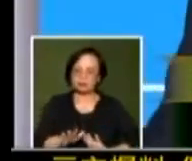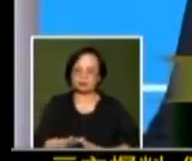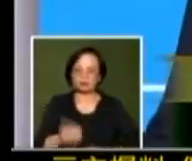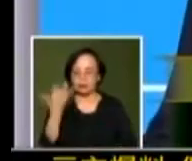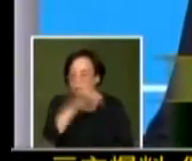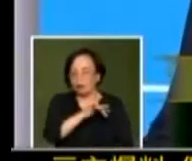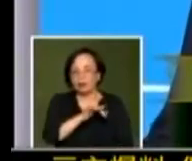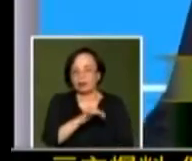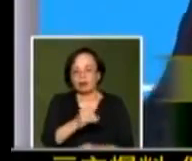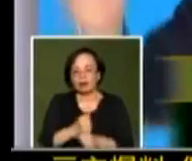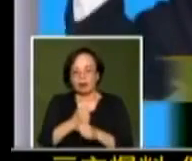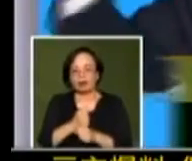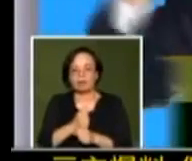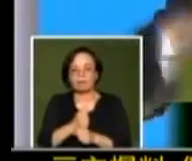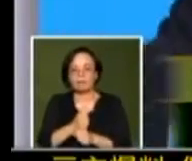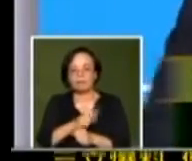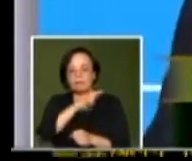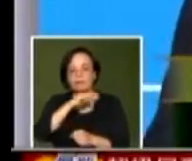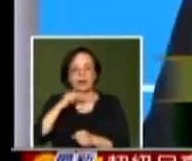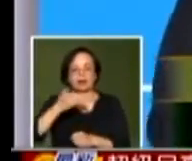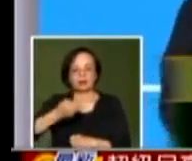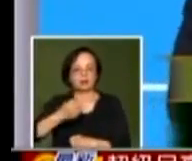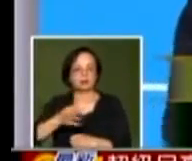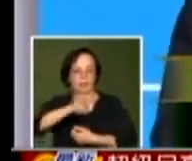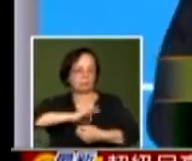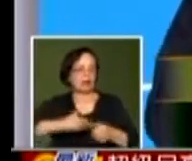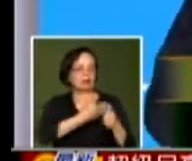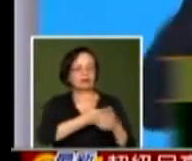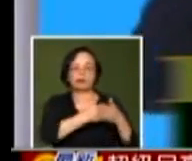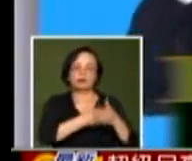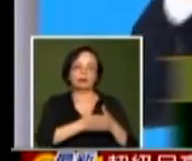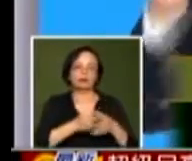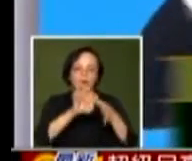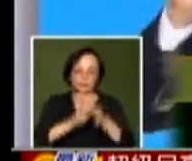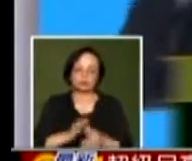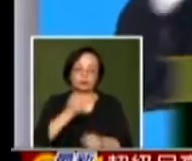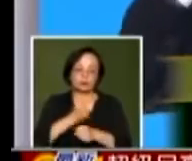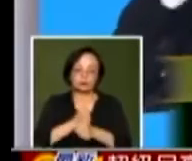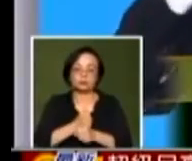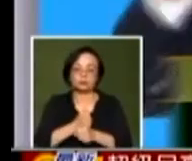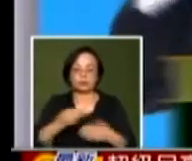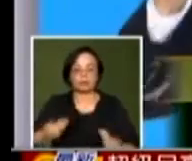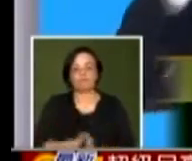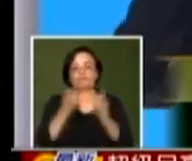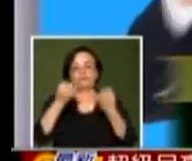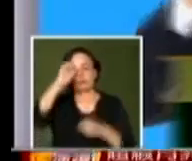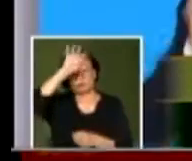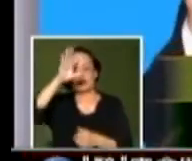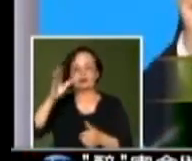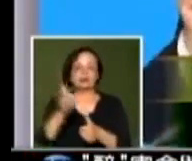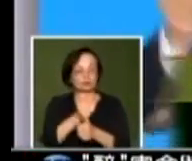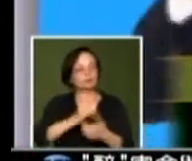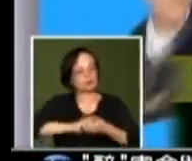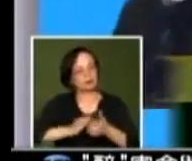步台湾来扫入中国去，你到尾你就袂赴啊。所以做一个反对党的主席，你爱看的